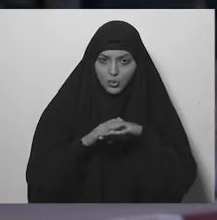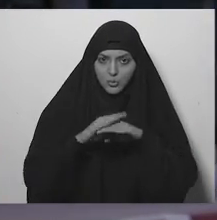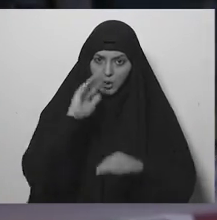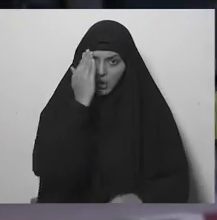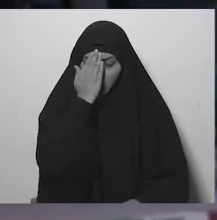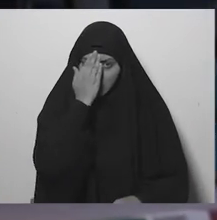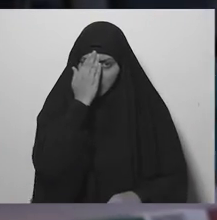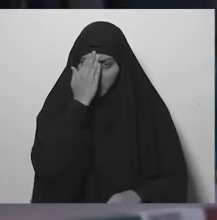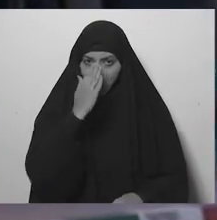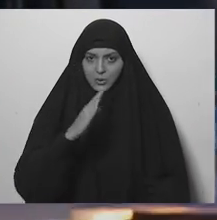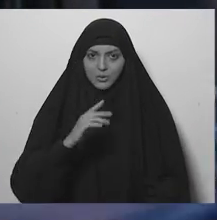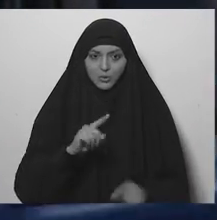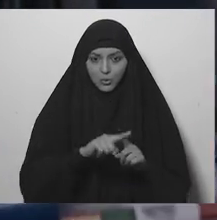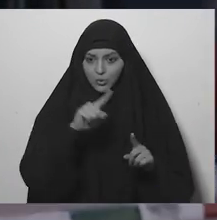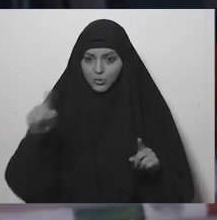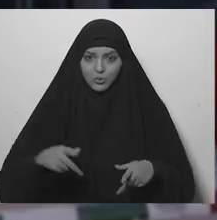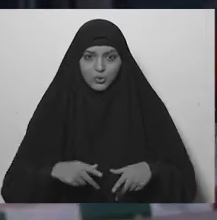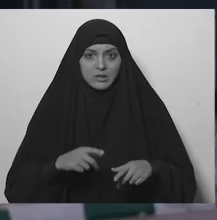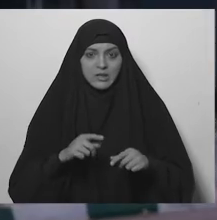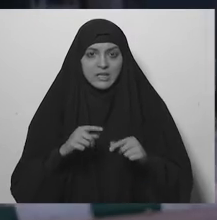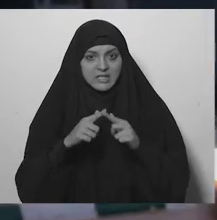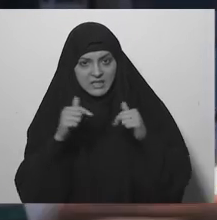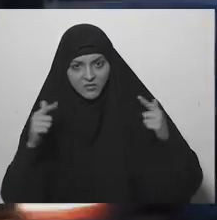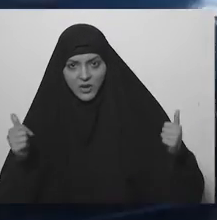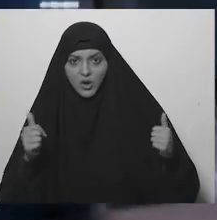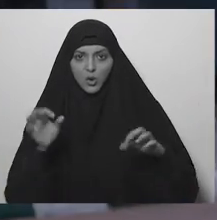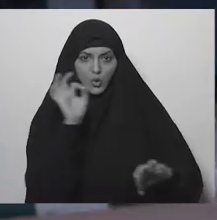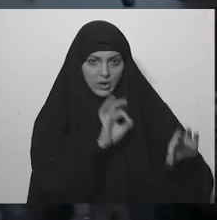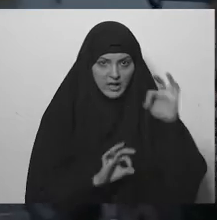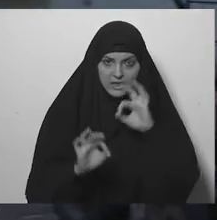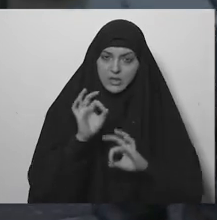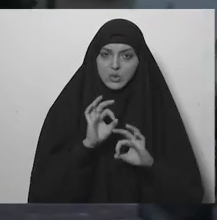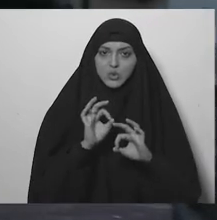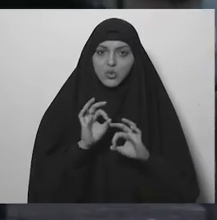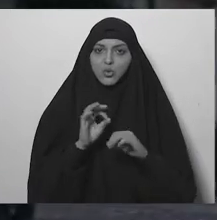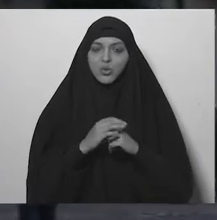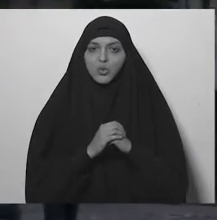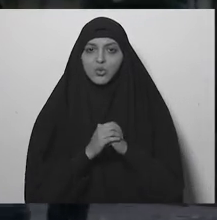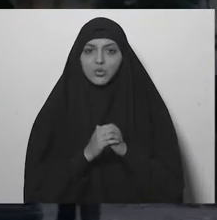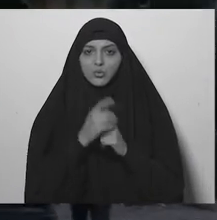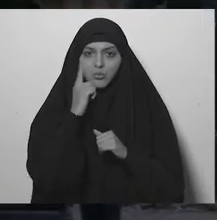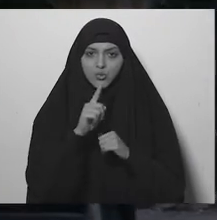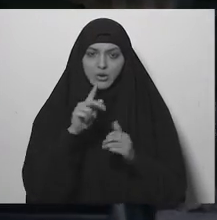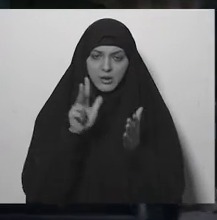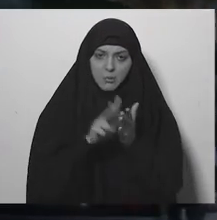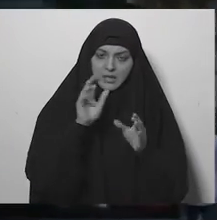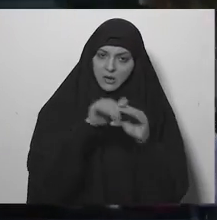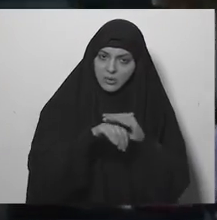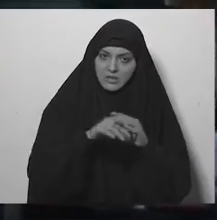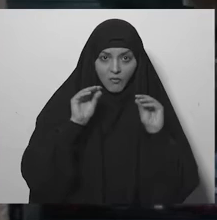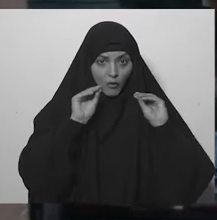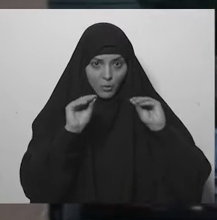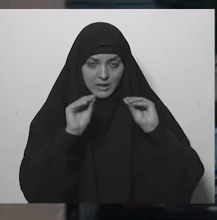des connaissances qu'elle a acquise tout au long des différents ateliers organisés au sein de l'initiative pour un pack